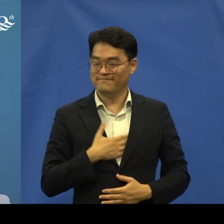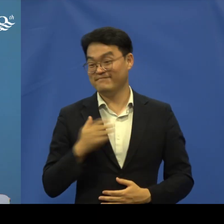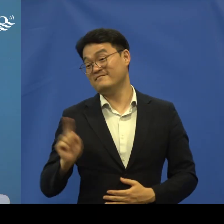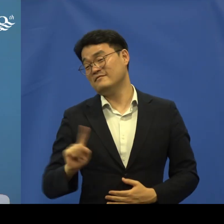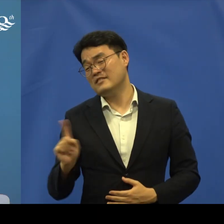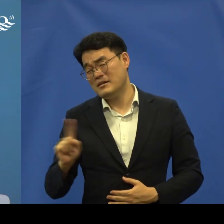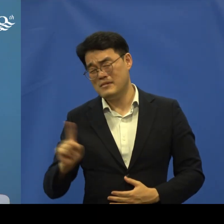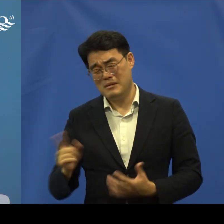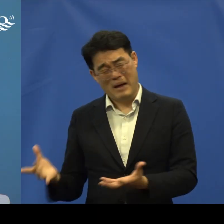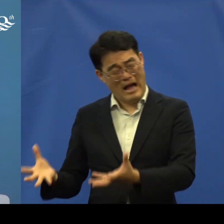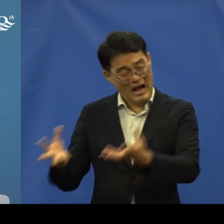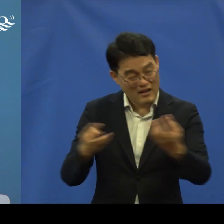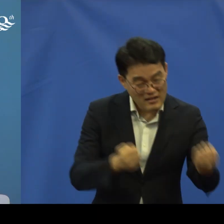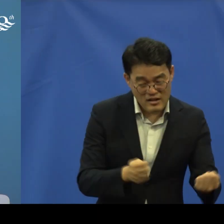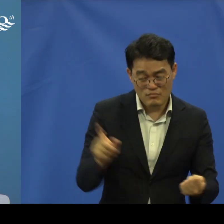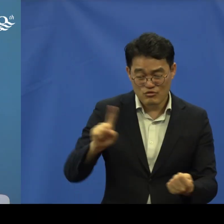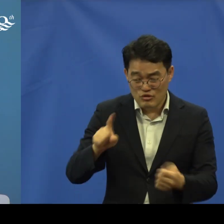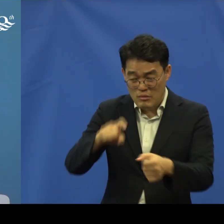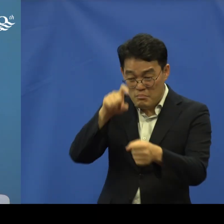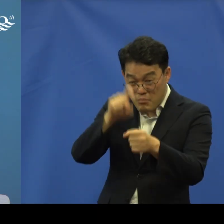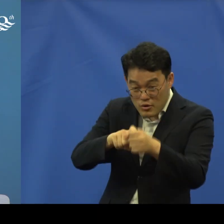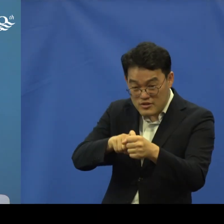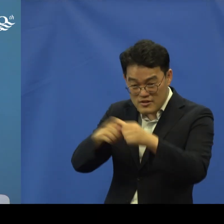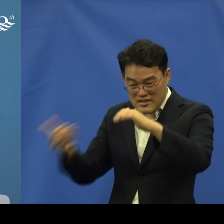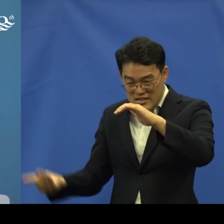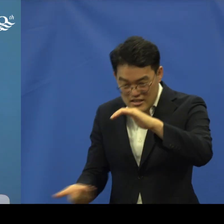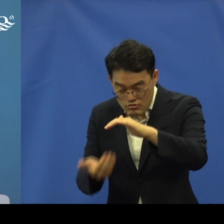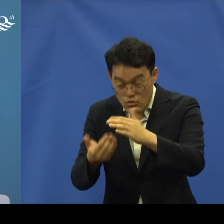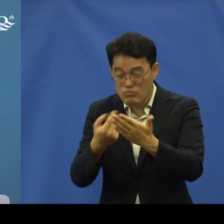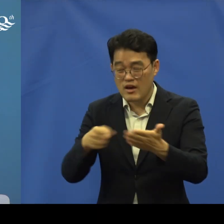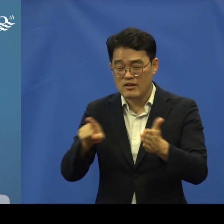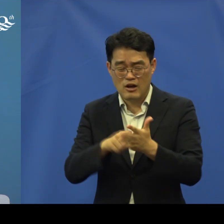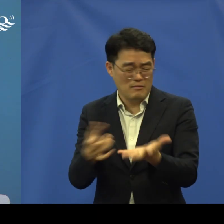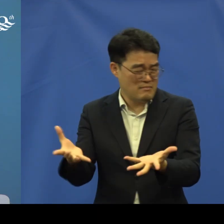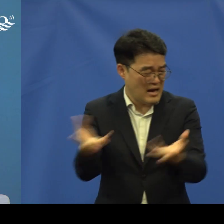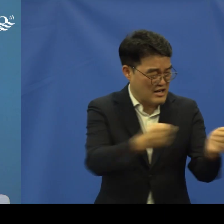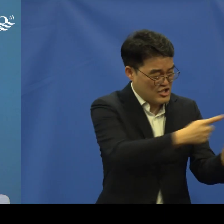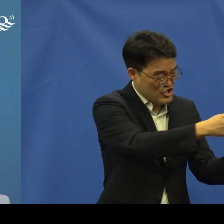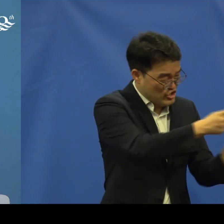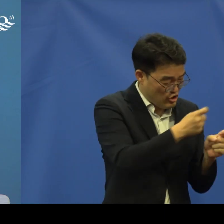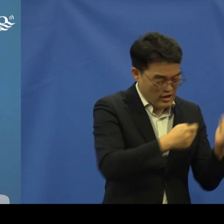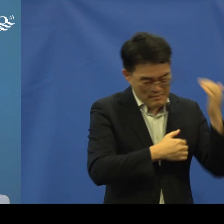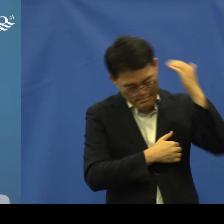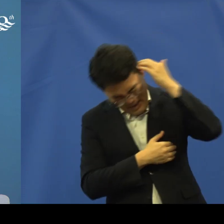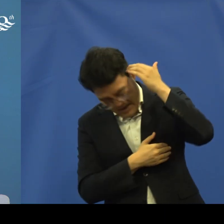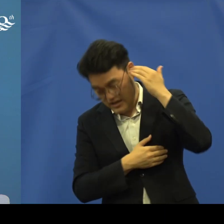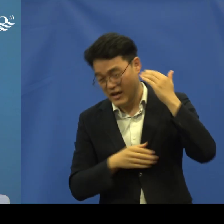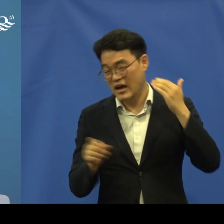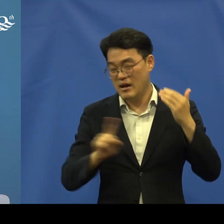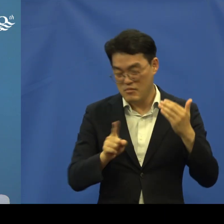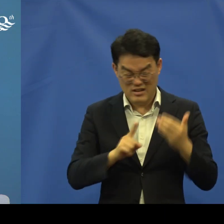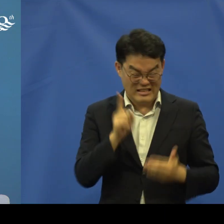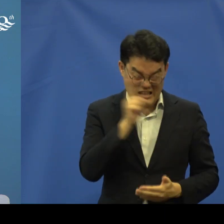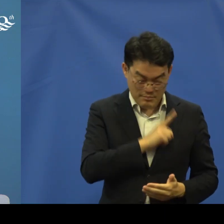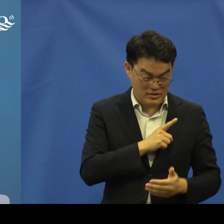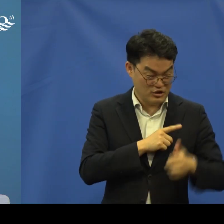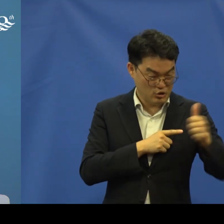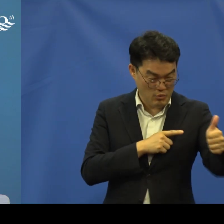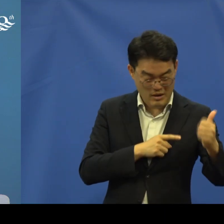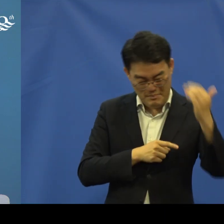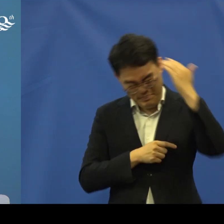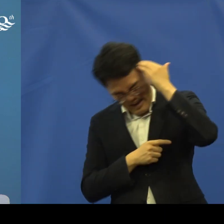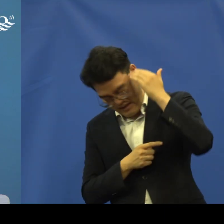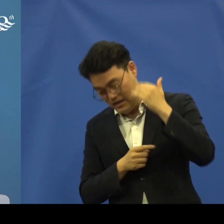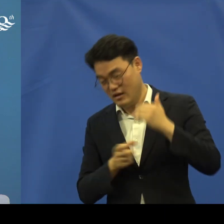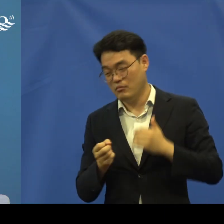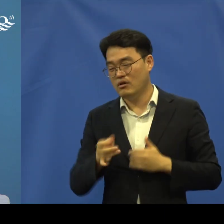있는 게 없죠. 어마어마한 방해, 어마어마한 장애물을 이용해요. 마라톤도 마찬가지죠. 그 완주를 하려고